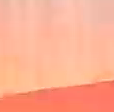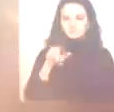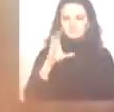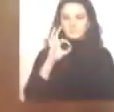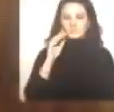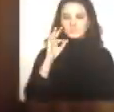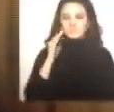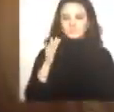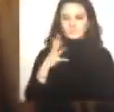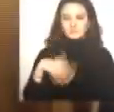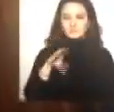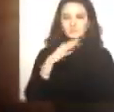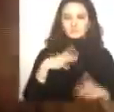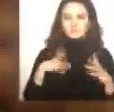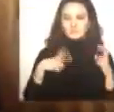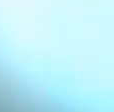რადიკალურად.